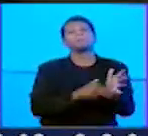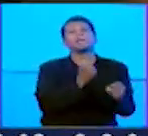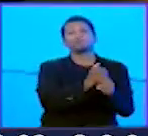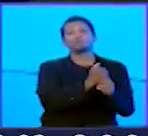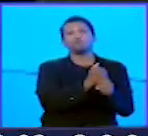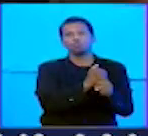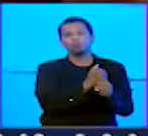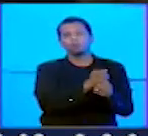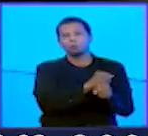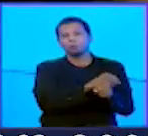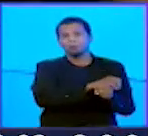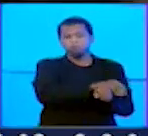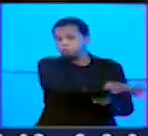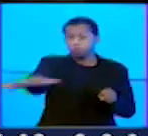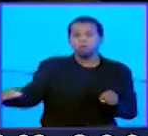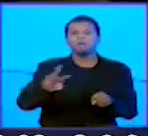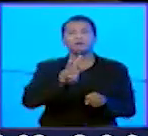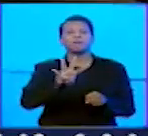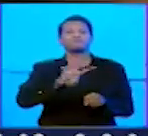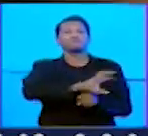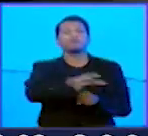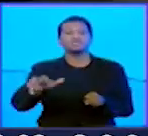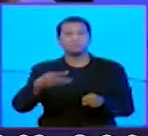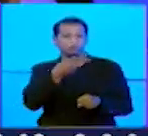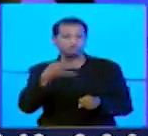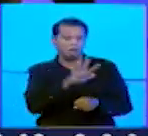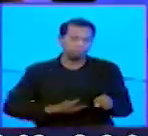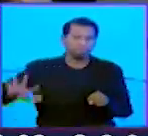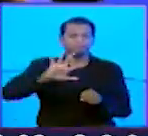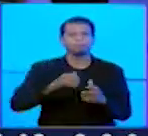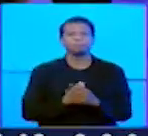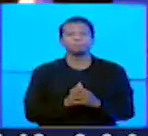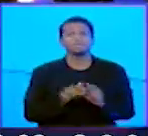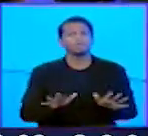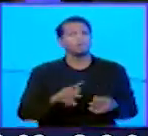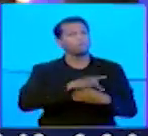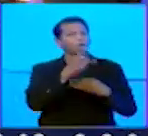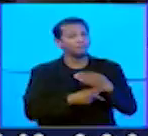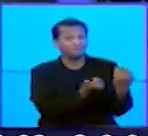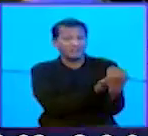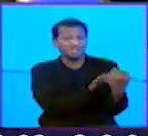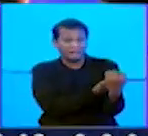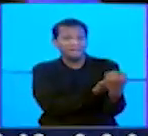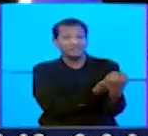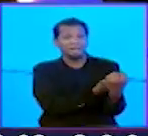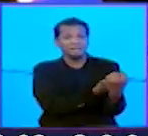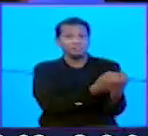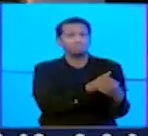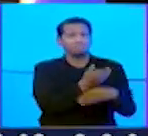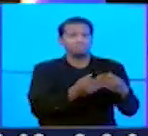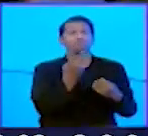provinsi di Indonesia Hai sementara program vaksinasi akan dilakukan dalam dua gelombang selama 15 bulan